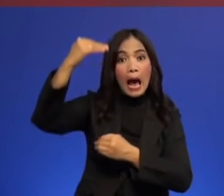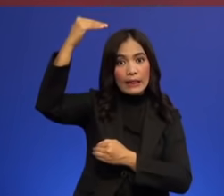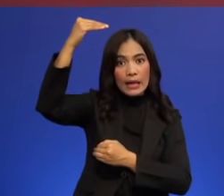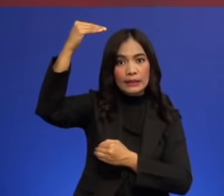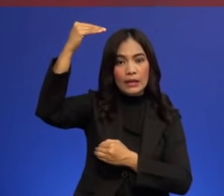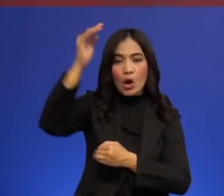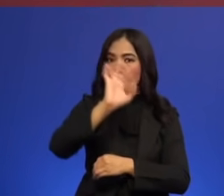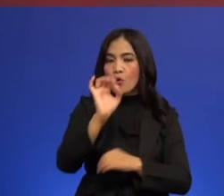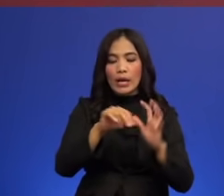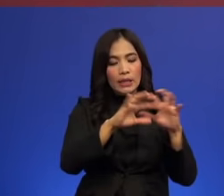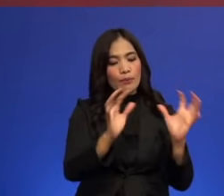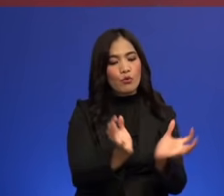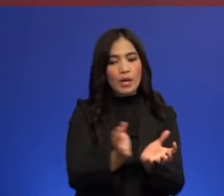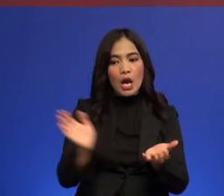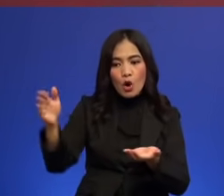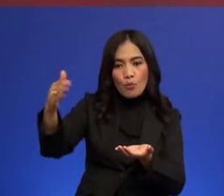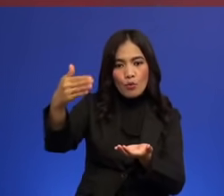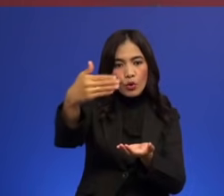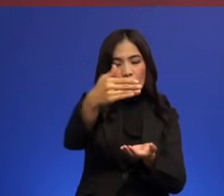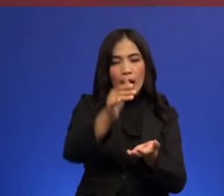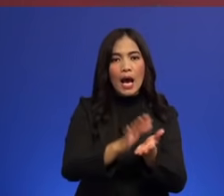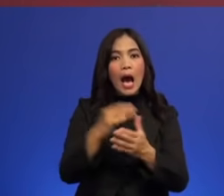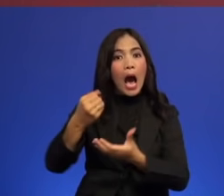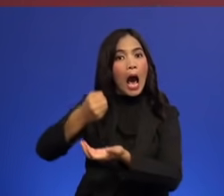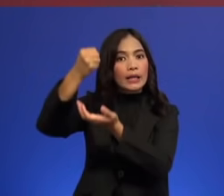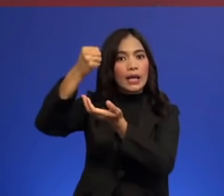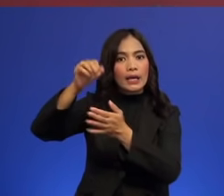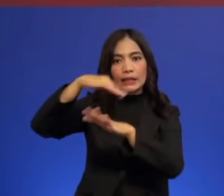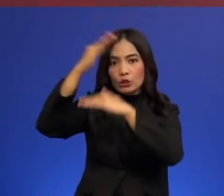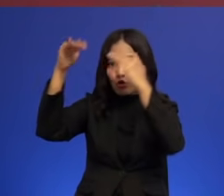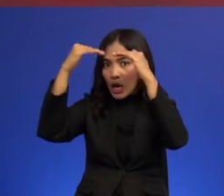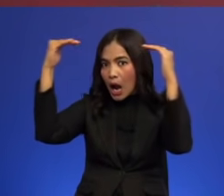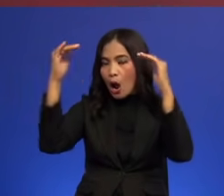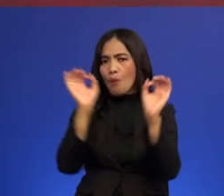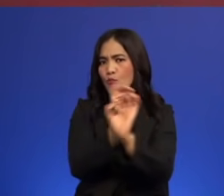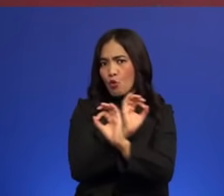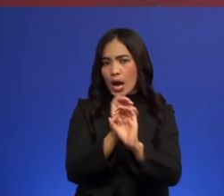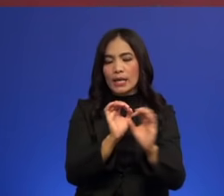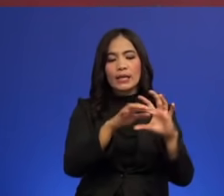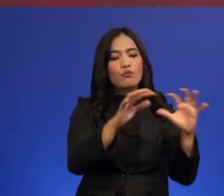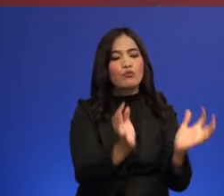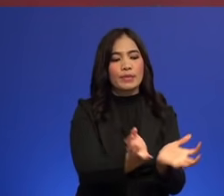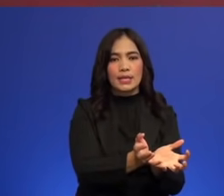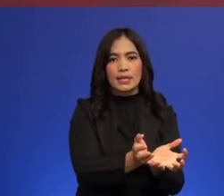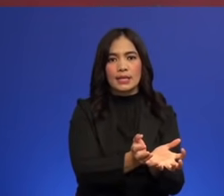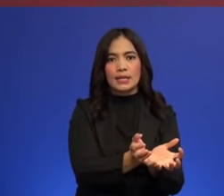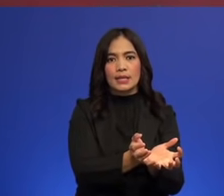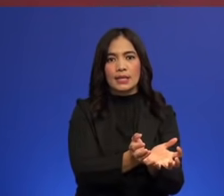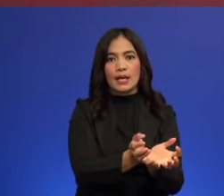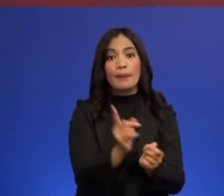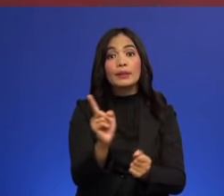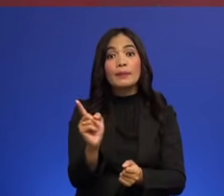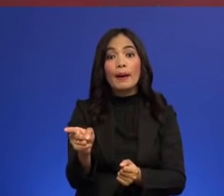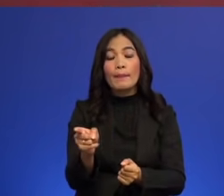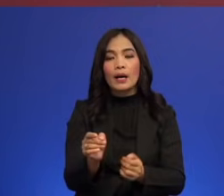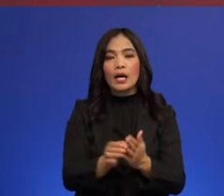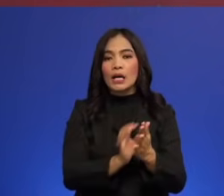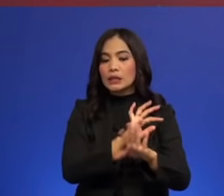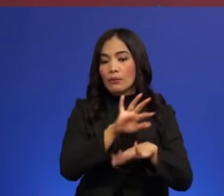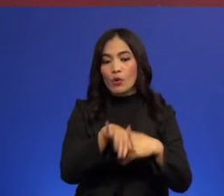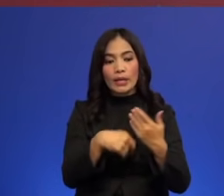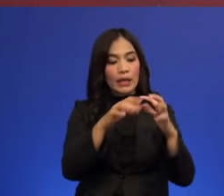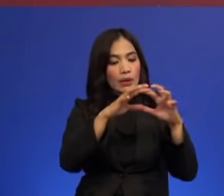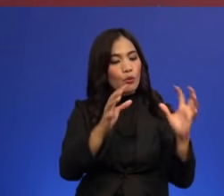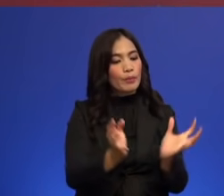Ya. Kumpulkan harta di sorga, bukan yang di bumi. Sebab apa yang di